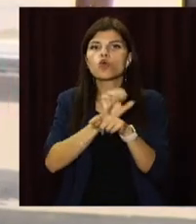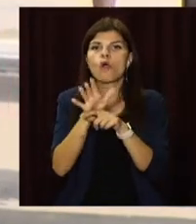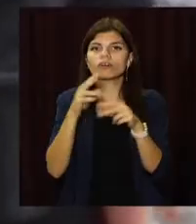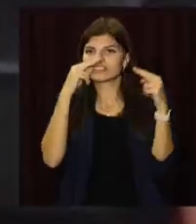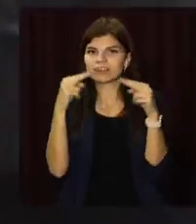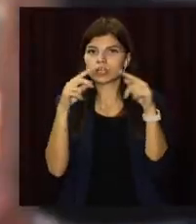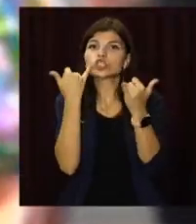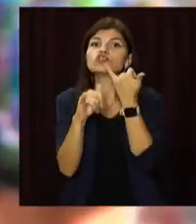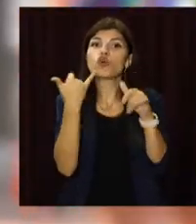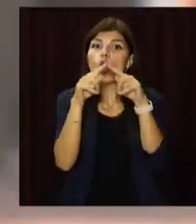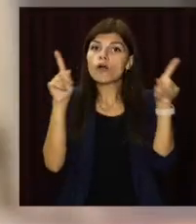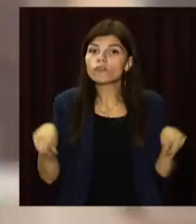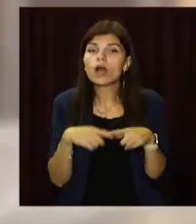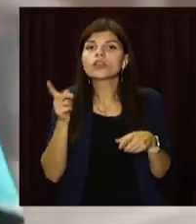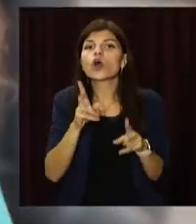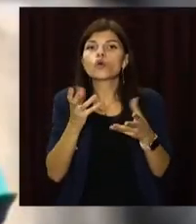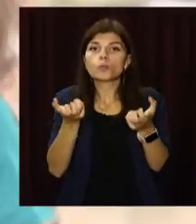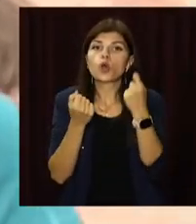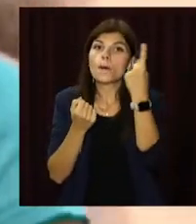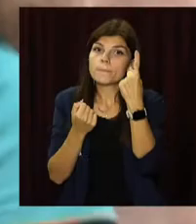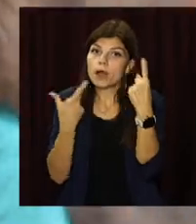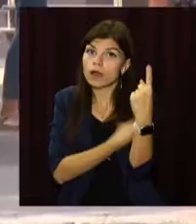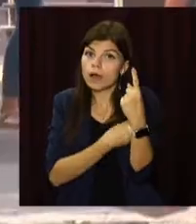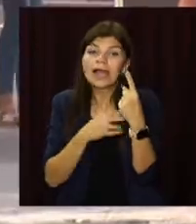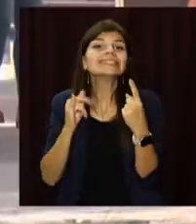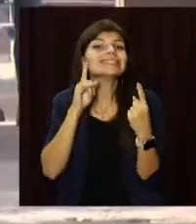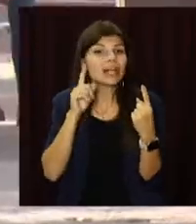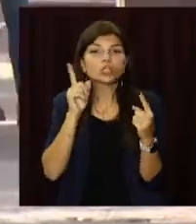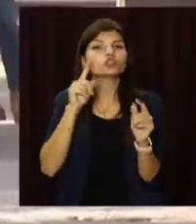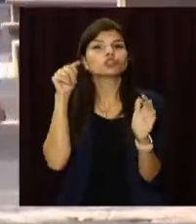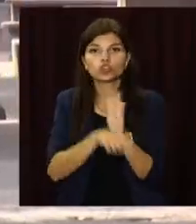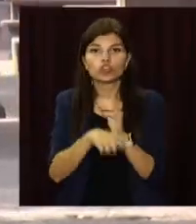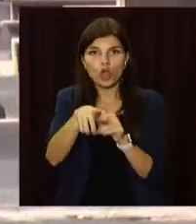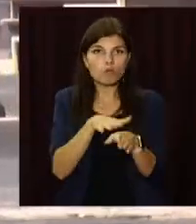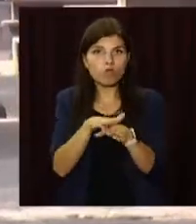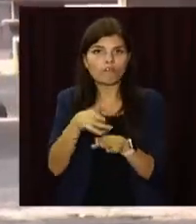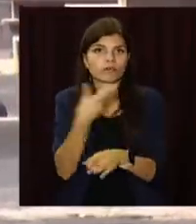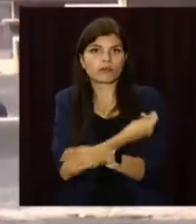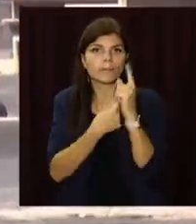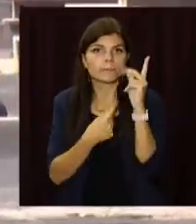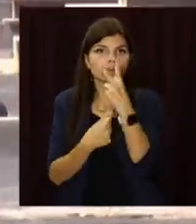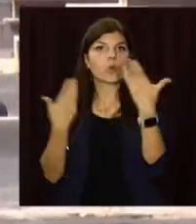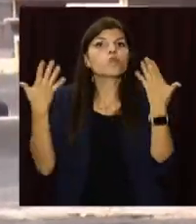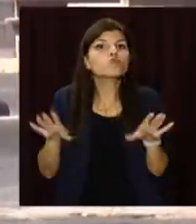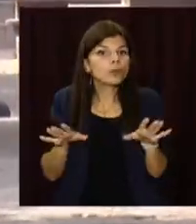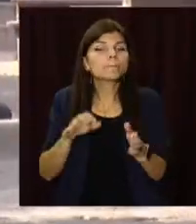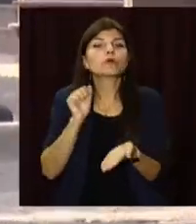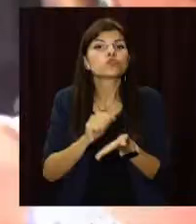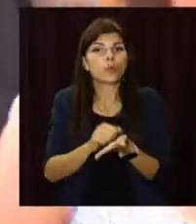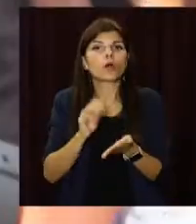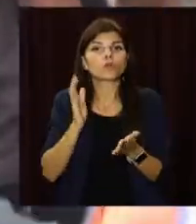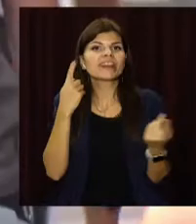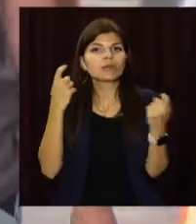COVID-сертифікати – жовтий для тих, хто отримав одне щеплення, і зелений, що означатиме повну вакцинацію. Документ також